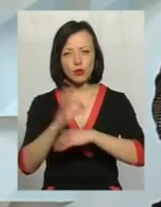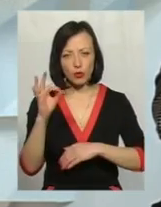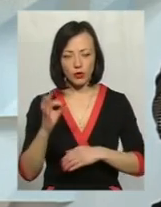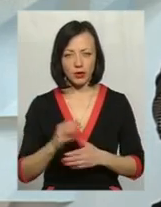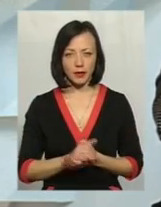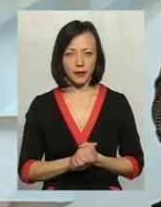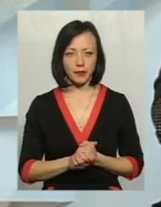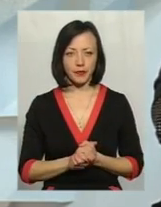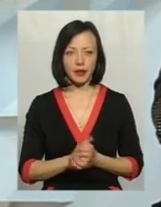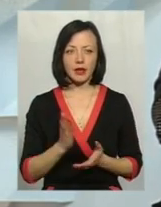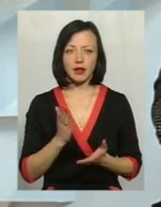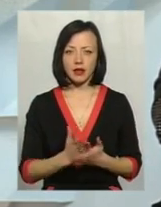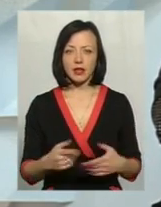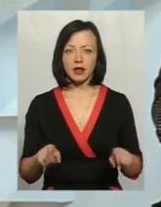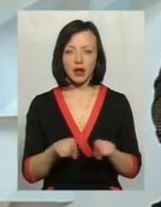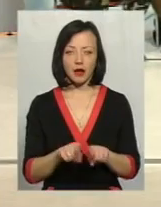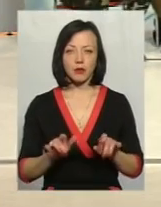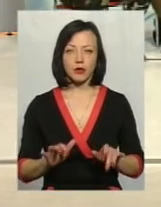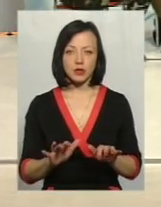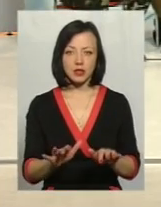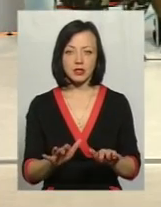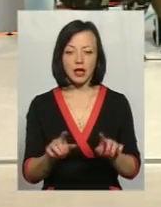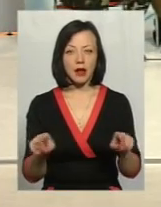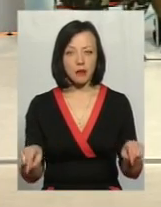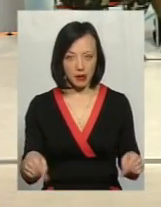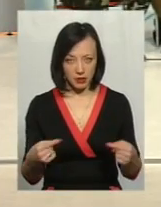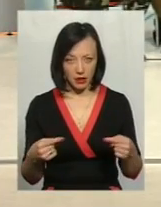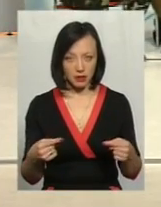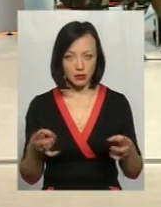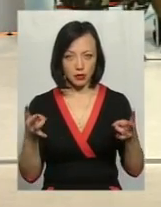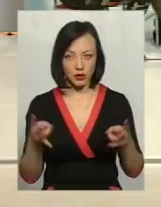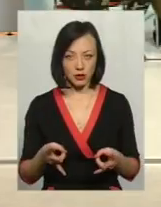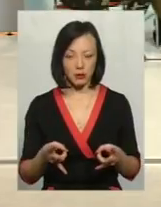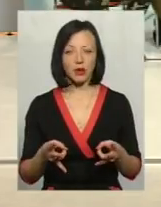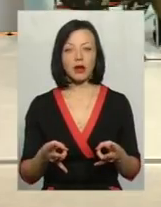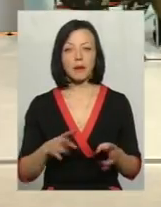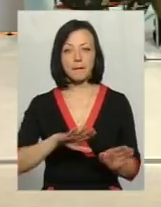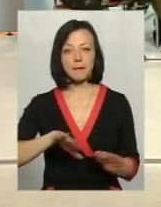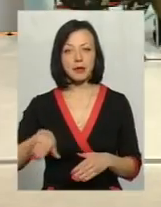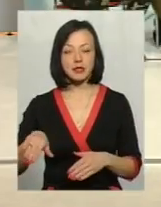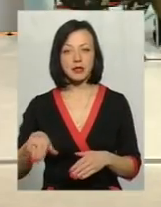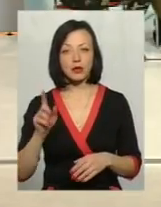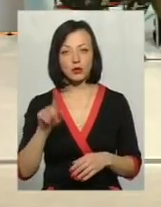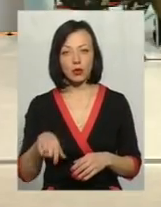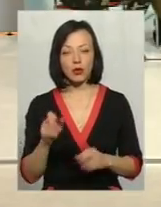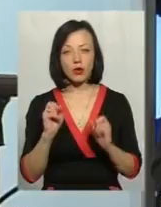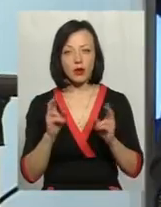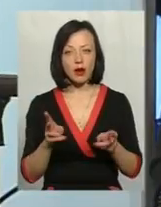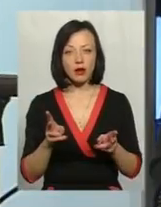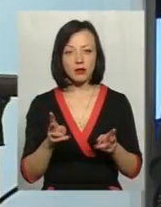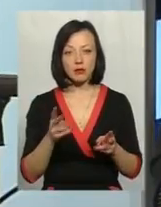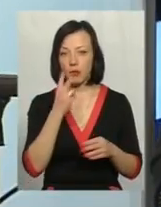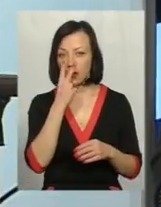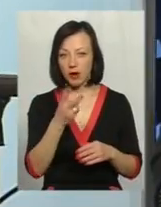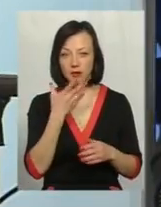Адже є такий процес реабілітація, да, яка потрібна. А після того, як ти